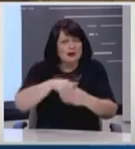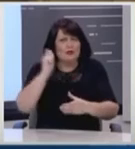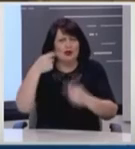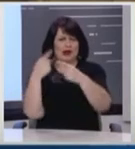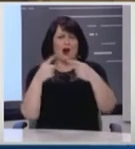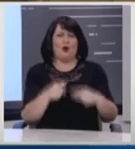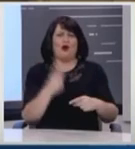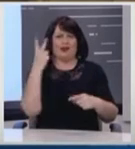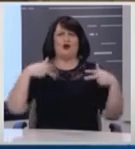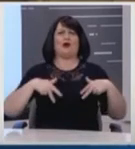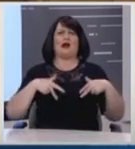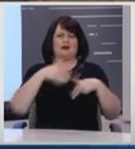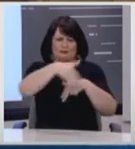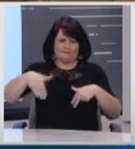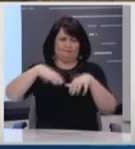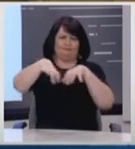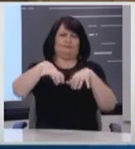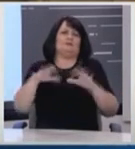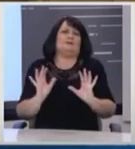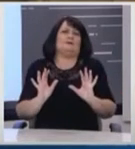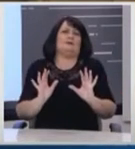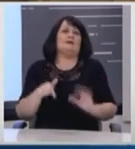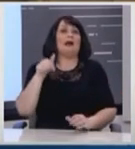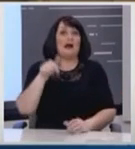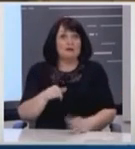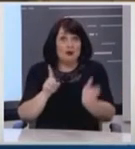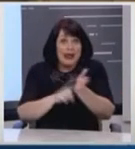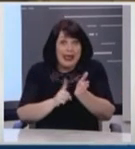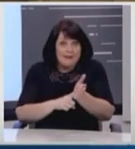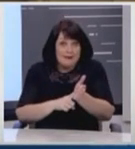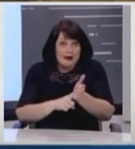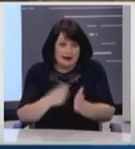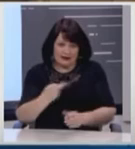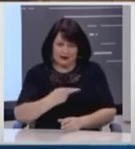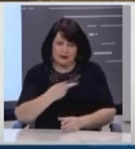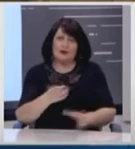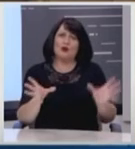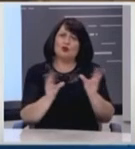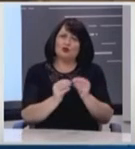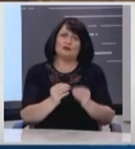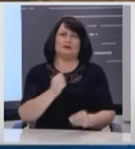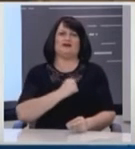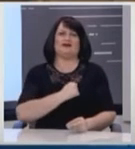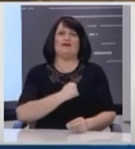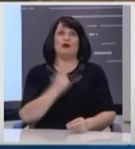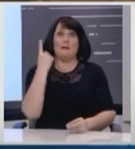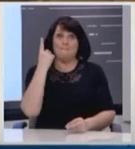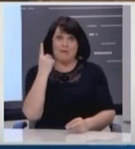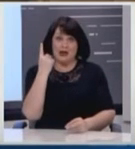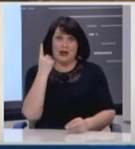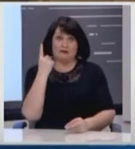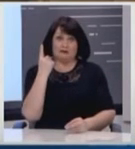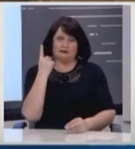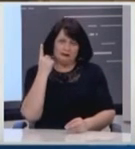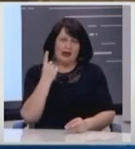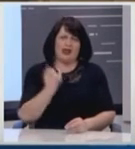τρόπο ακυρώνονται οι αρχές που έπρεπε να είναι αδιαπραγμάτευτες για μια κυριαρχία, μια